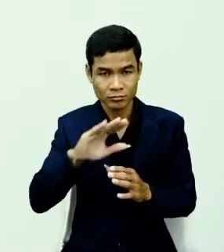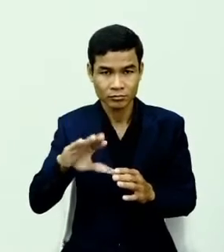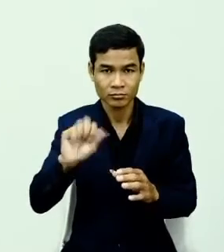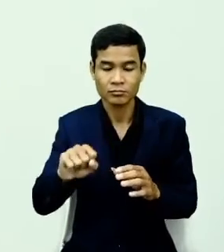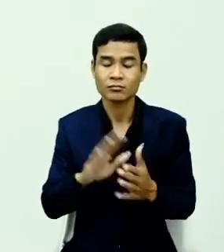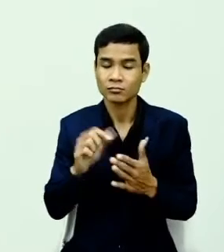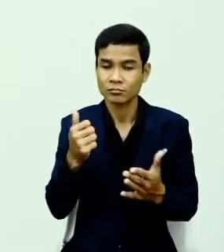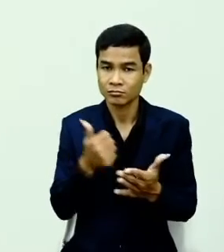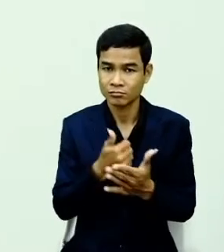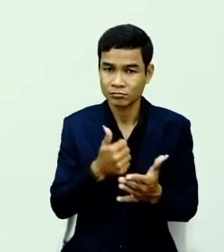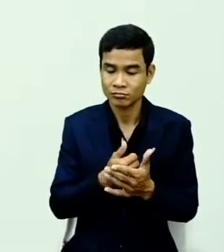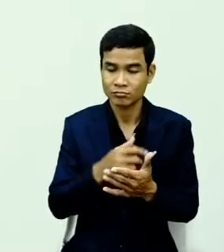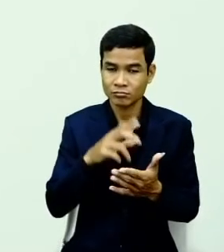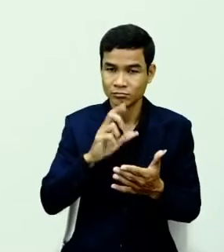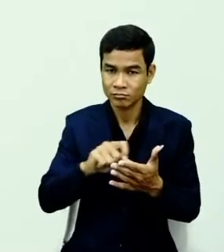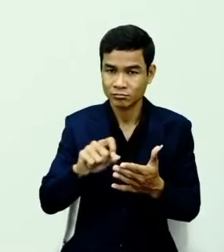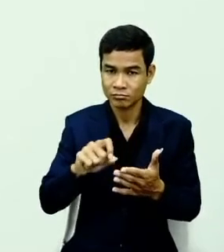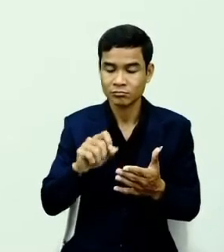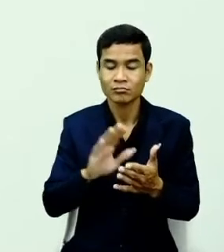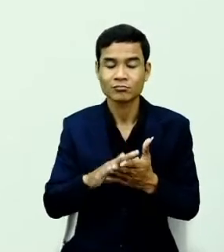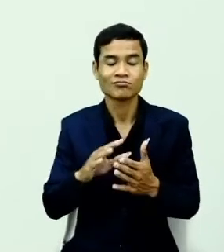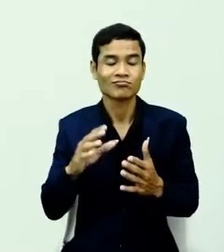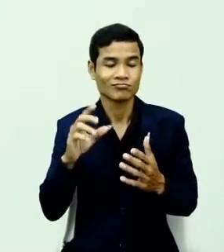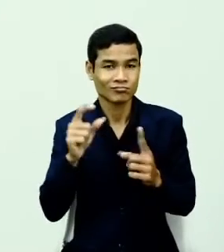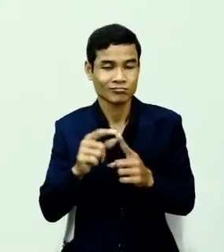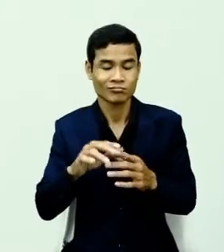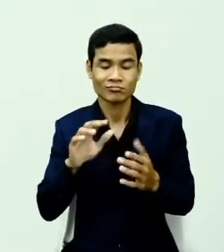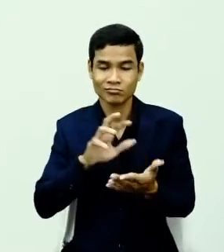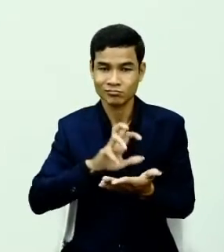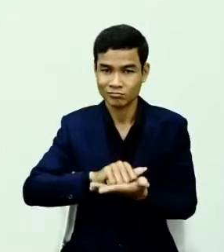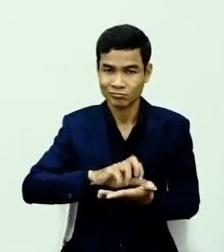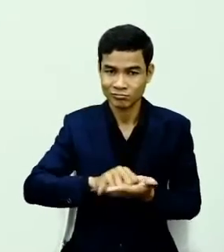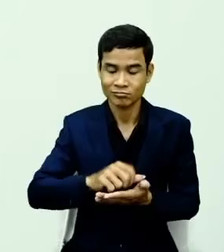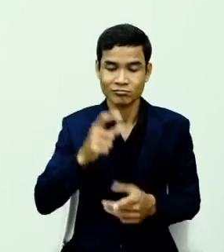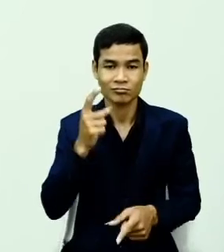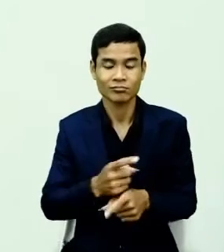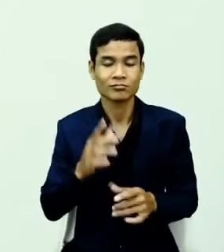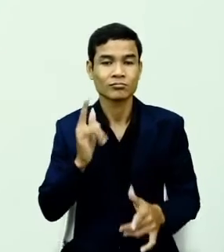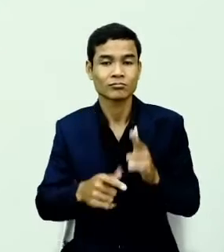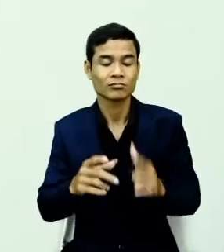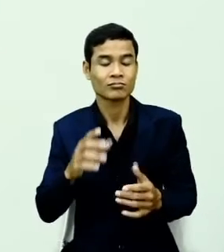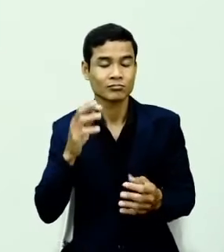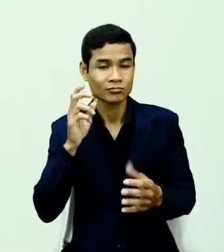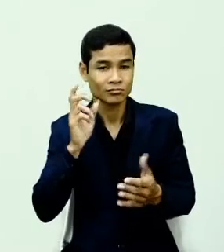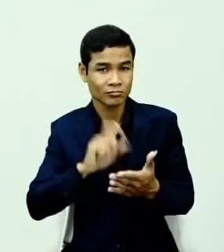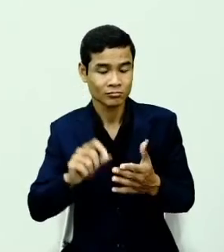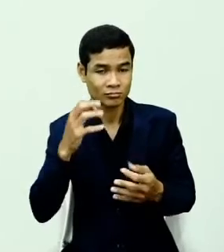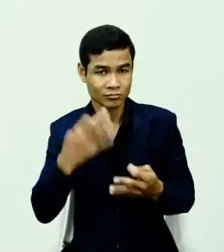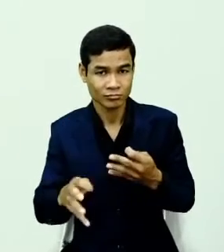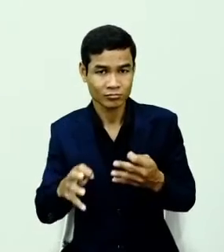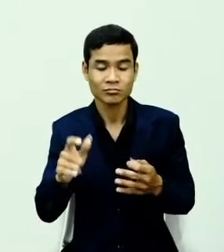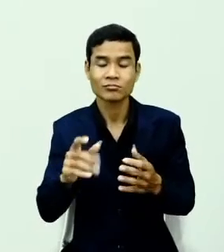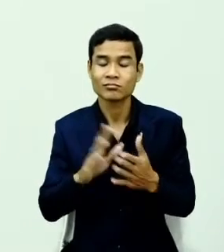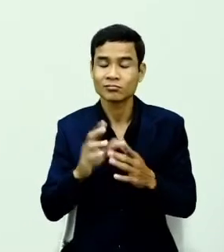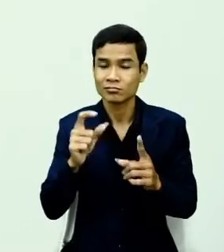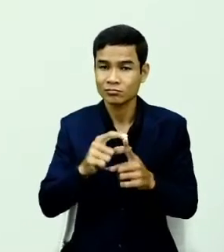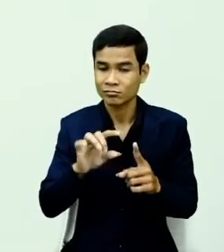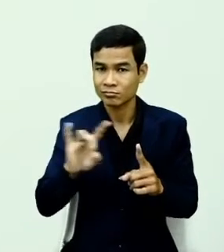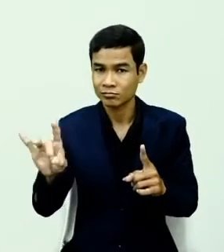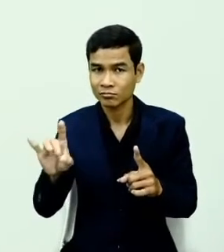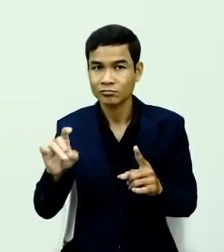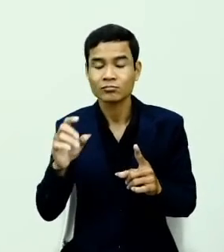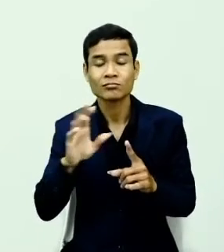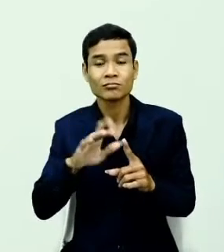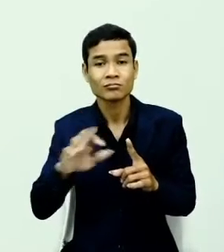កាសជាខិតខំប្រឹងប្រែងសរសេរពាក្យញោមបានត្រឹមត្រូវតែប្រសិនបើកូនសរសេរខ្វះចន្លោះត្រង់ចាផ្ចិញជាអ្នកឬក៏ស្រាក់ណាមួយ